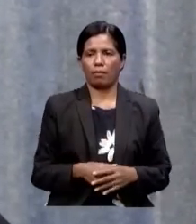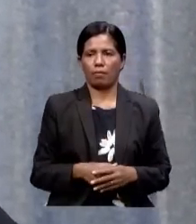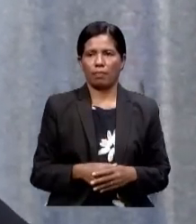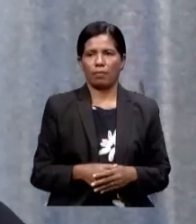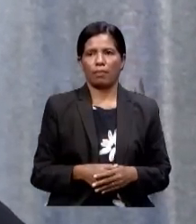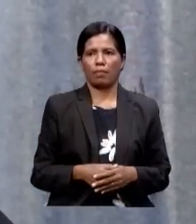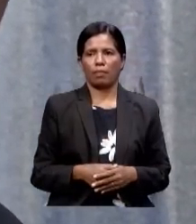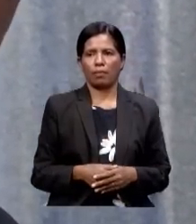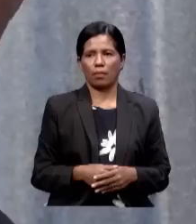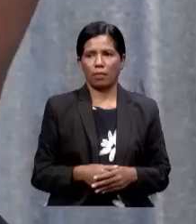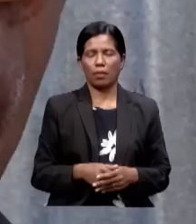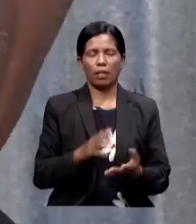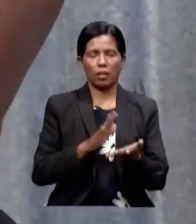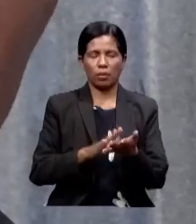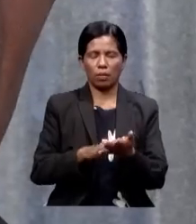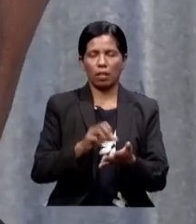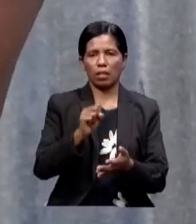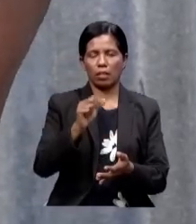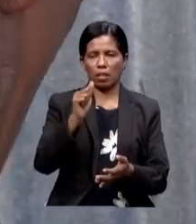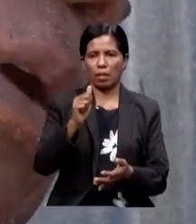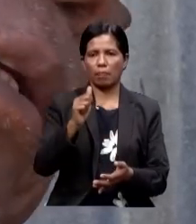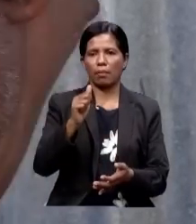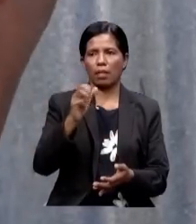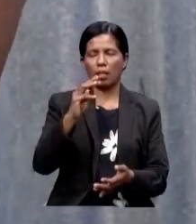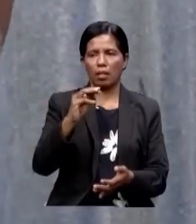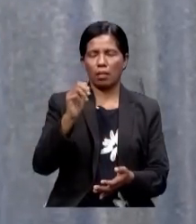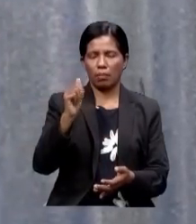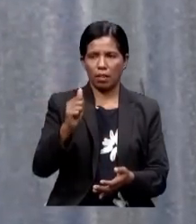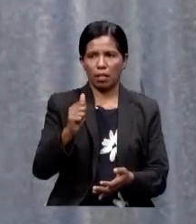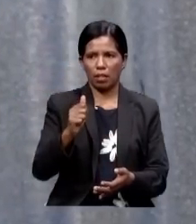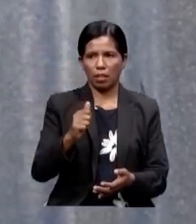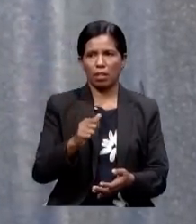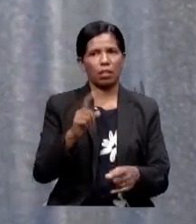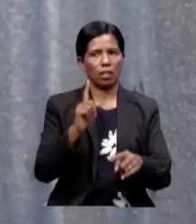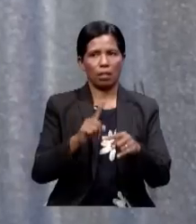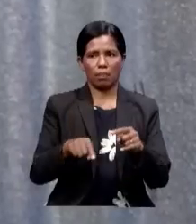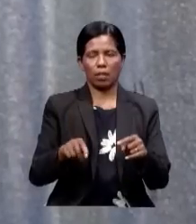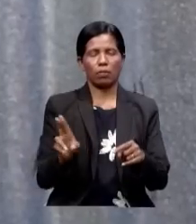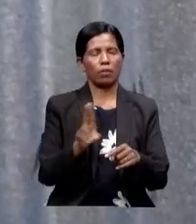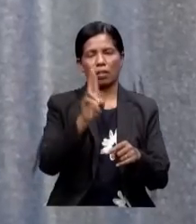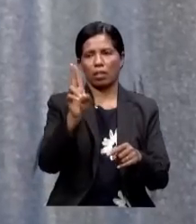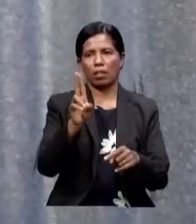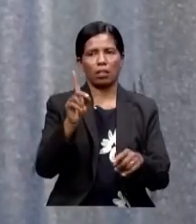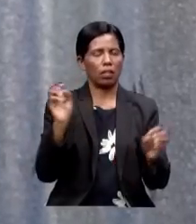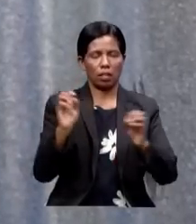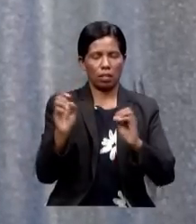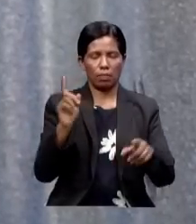An mana? Sekolah mana tu saya mah, ba mana labelon, la mampu na. Ima si dah la mampu.